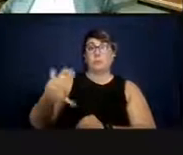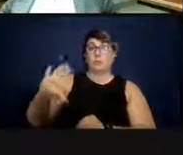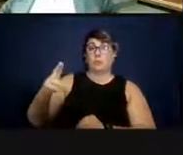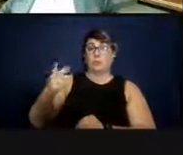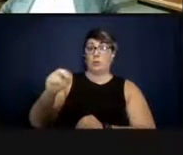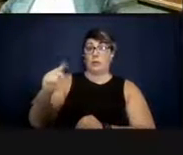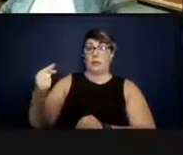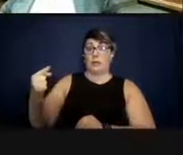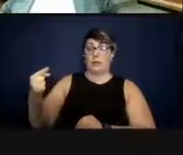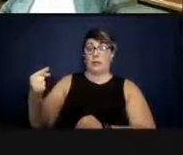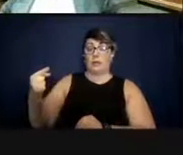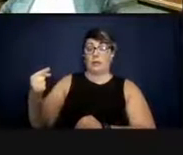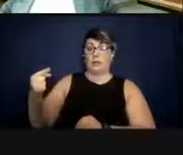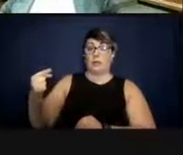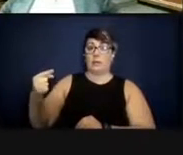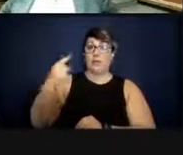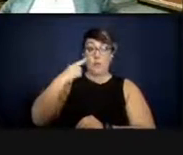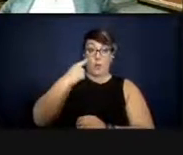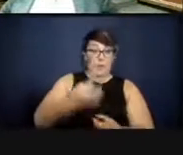جيمس كريغ،